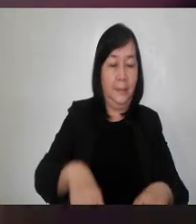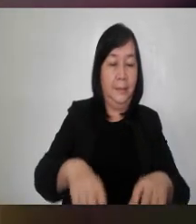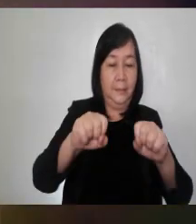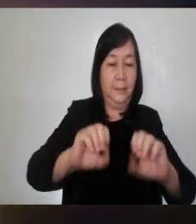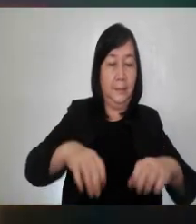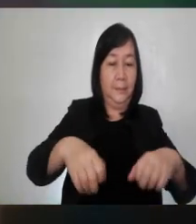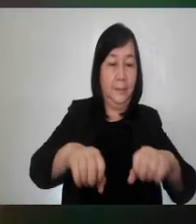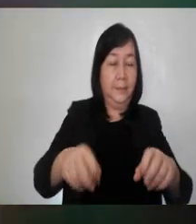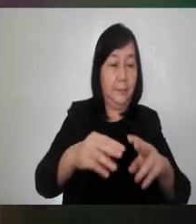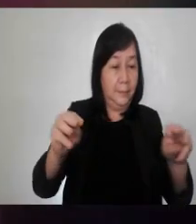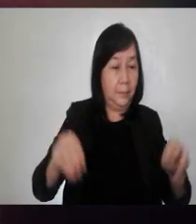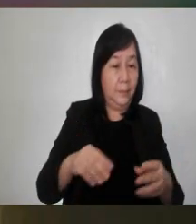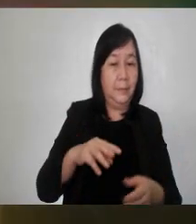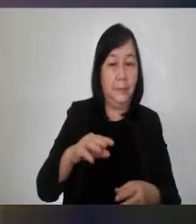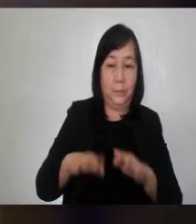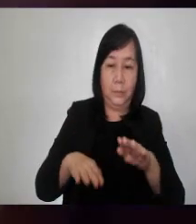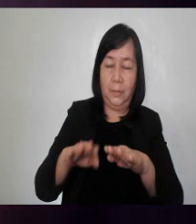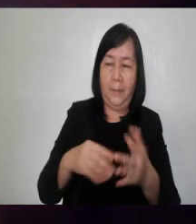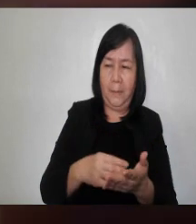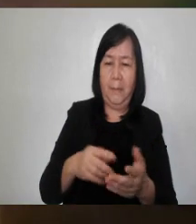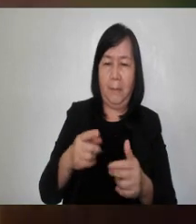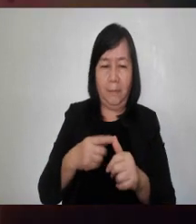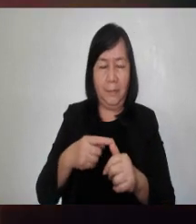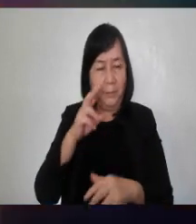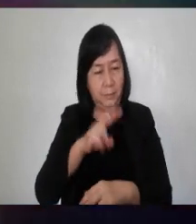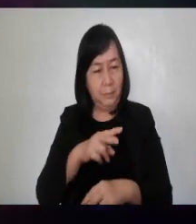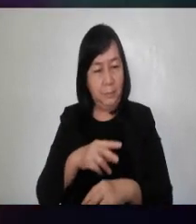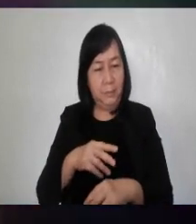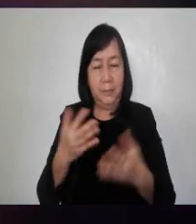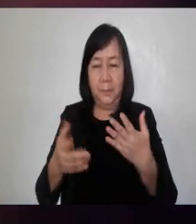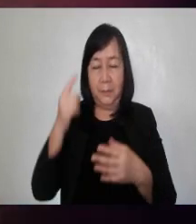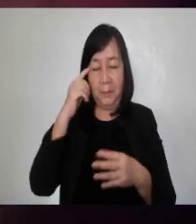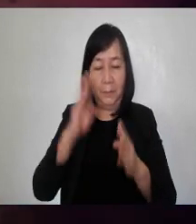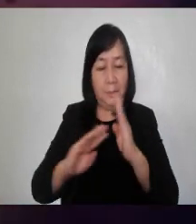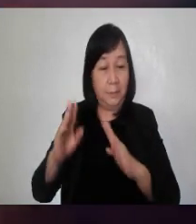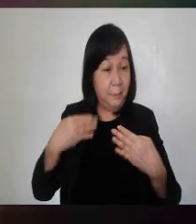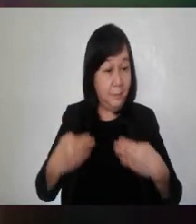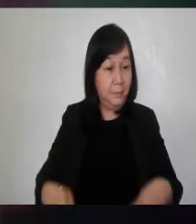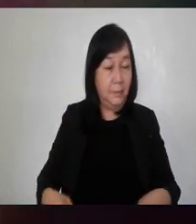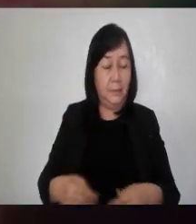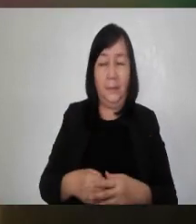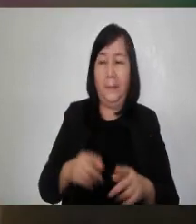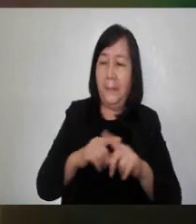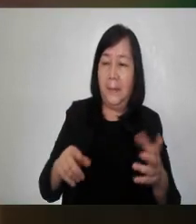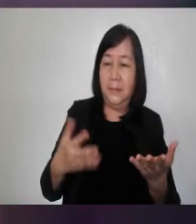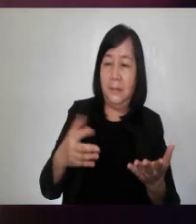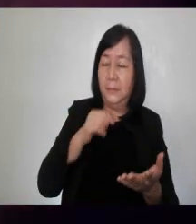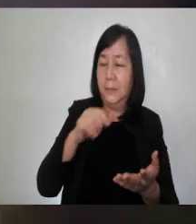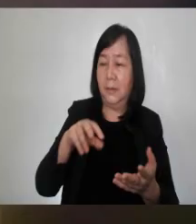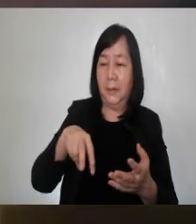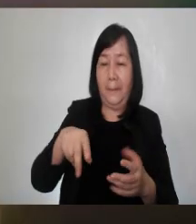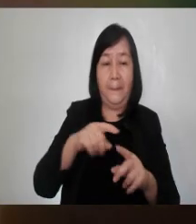iyong higaan at lumakad." Sa unang tingin, mukhang ang problema ng lalaki ay pisikal. Hindi siya makalakad. Ngunit